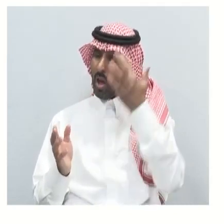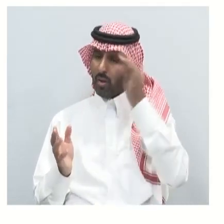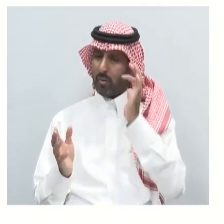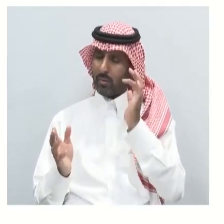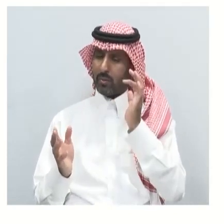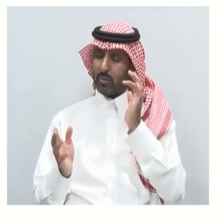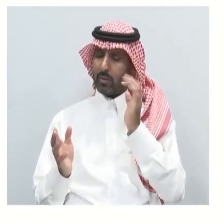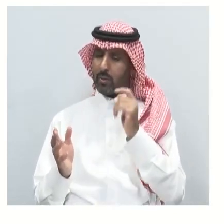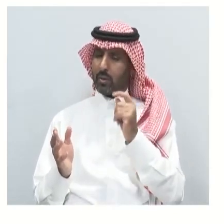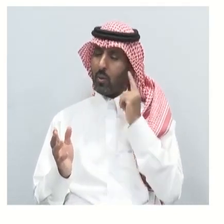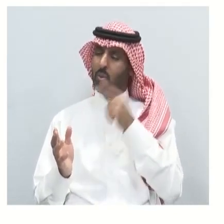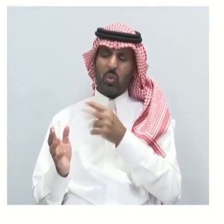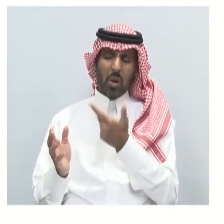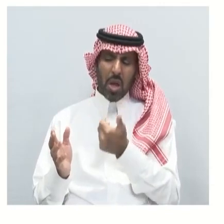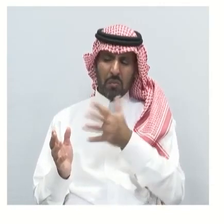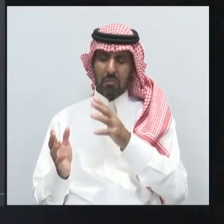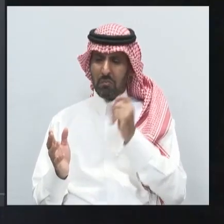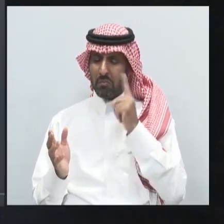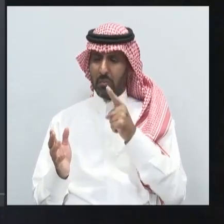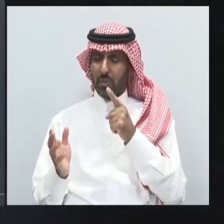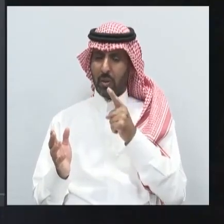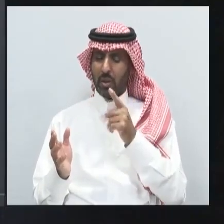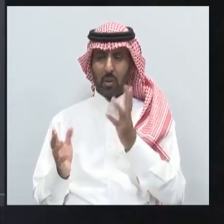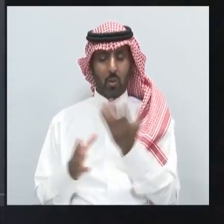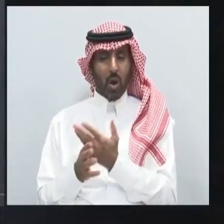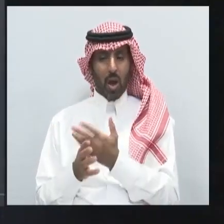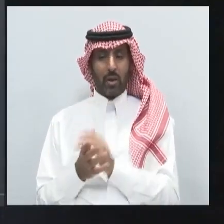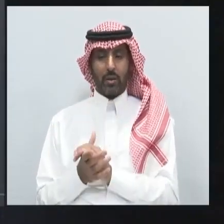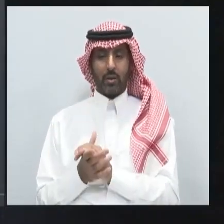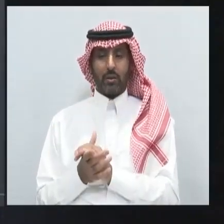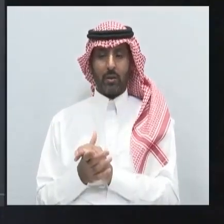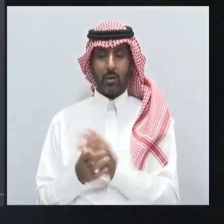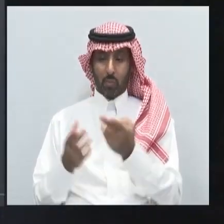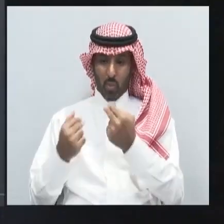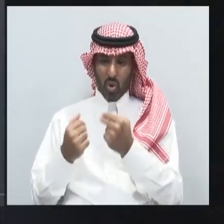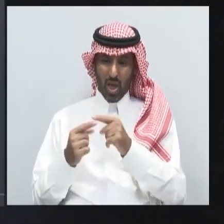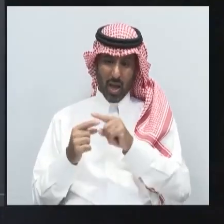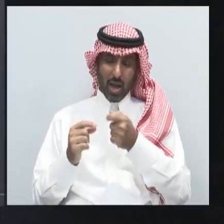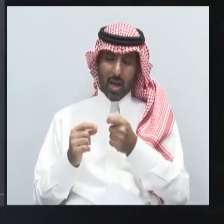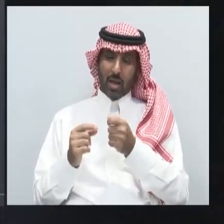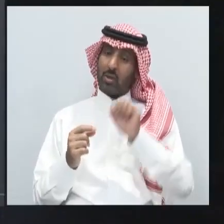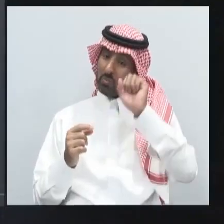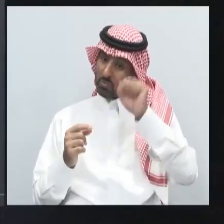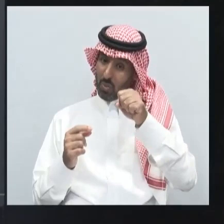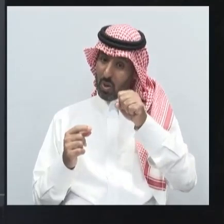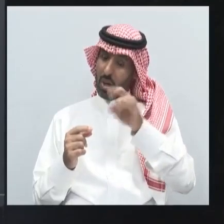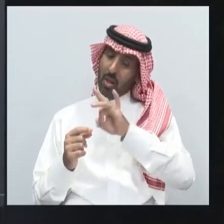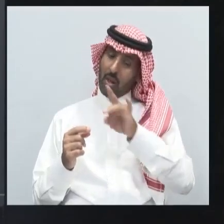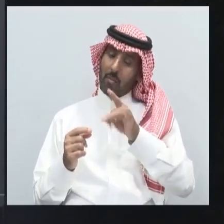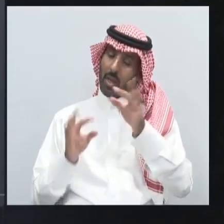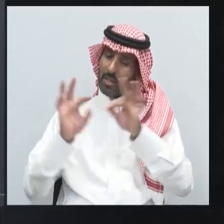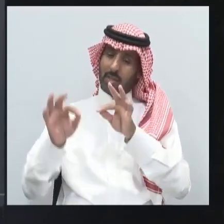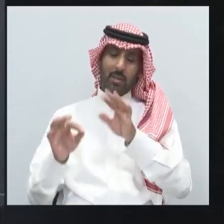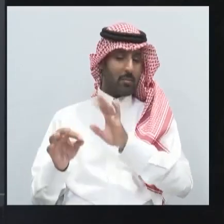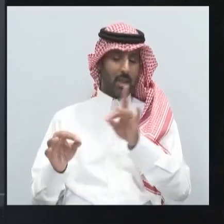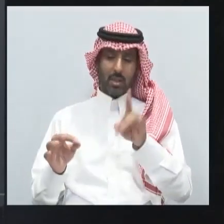مثلا تسمع اراه يعني يجيب مثلا لماذا اما المغلقه هي التي يطلب من المبحوث اختيار